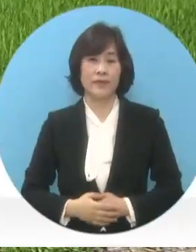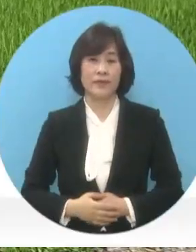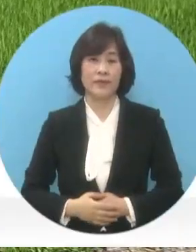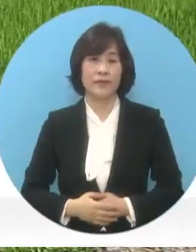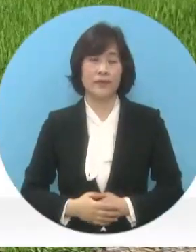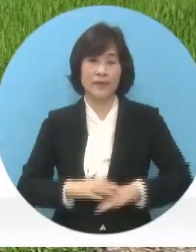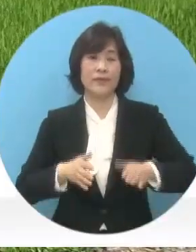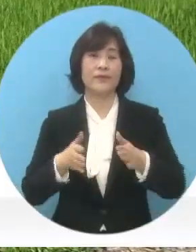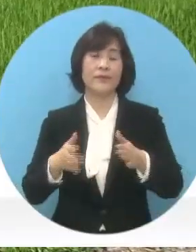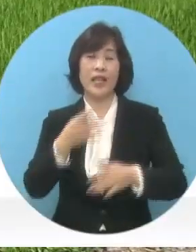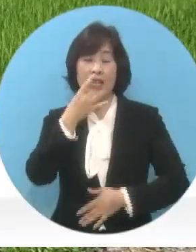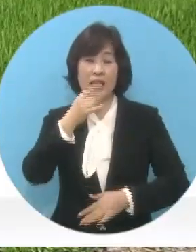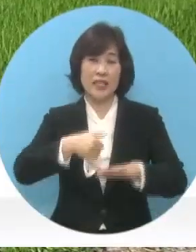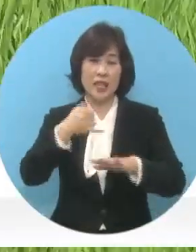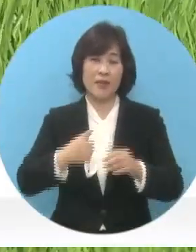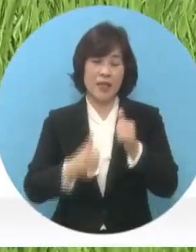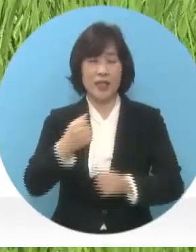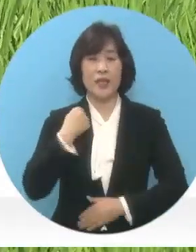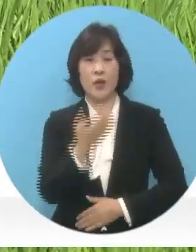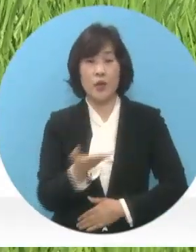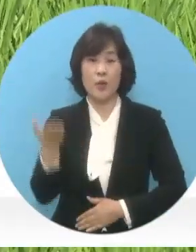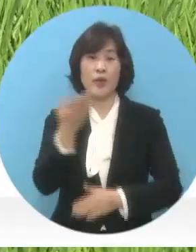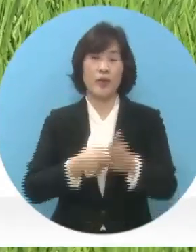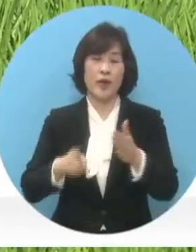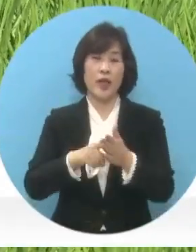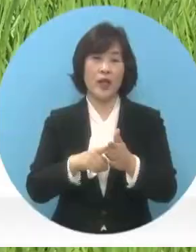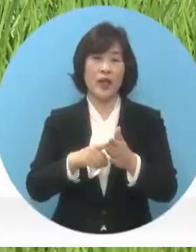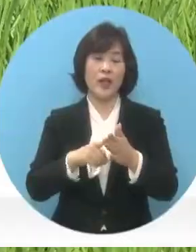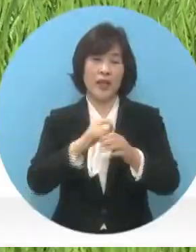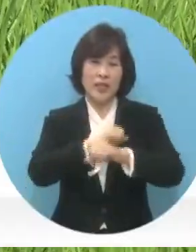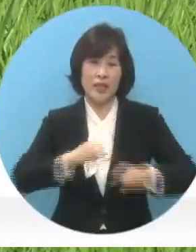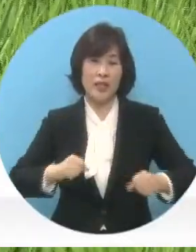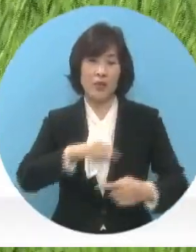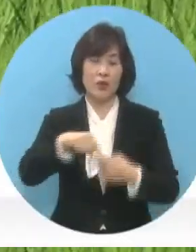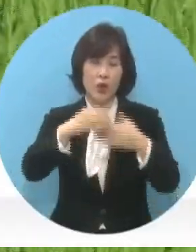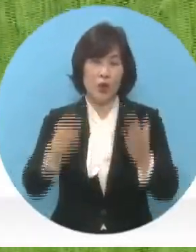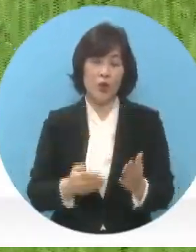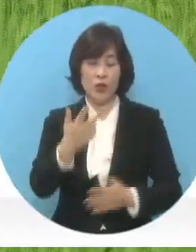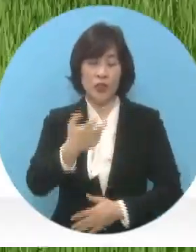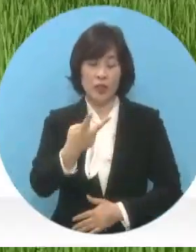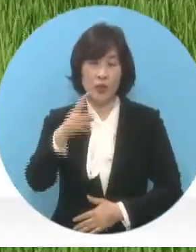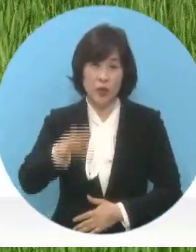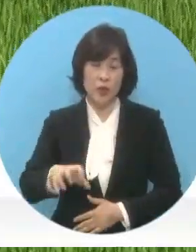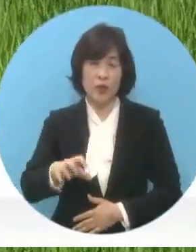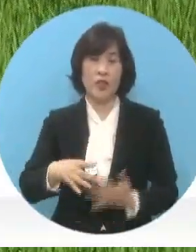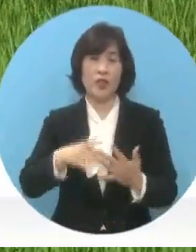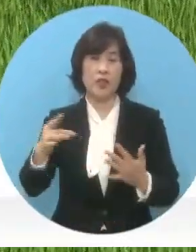전남도가 쌀 산업의 경쟁력을 높이기 위해 들녘 경영체 72곳을 선정해 115억 원을